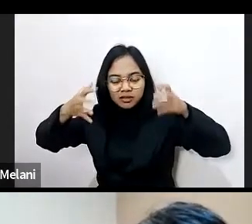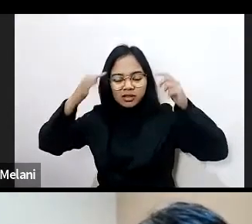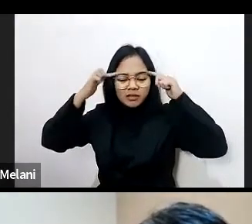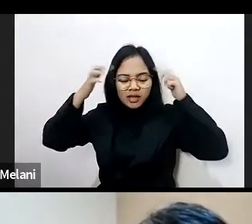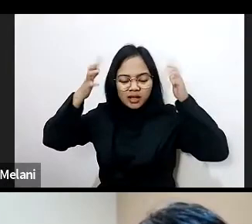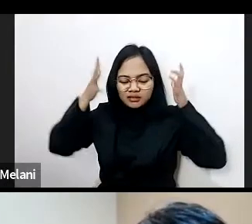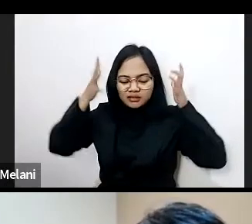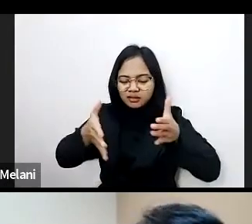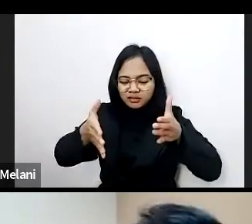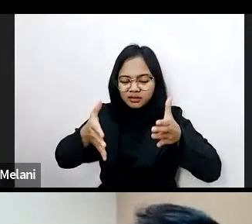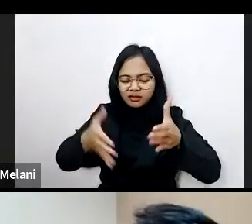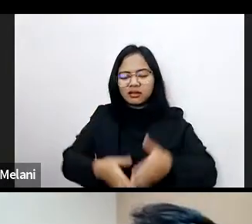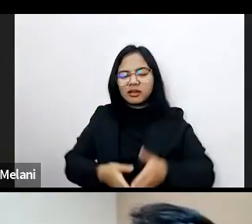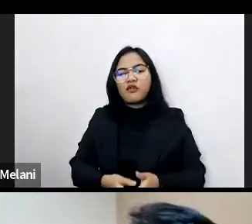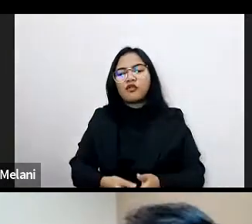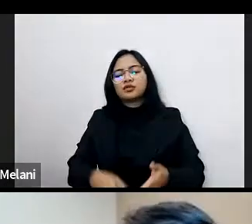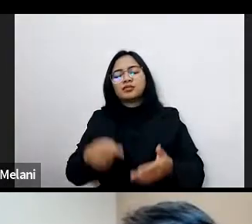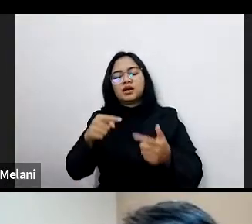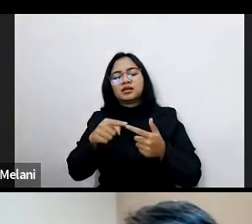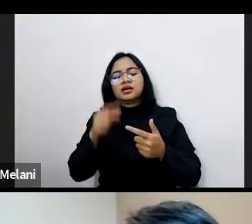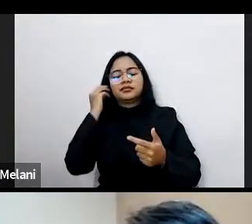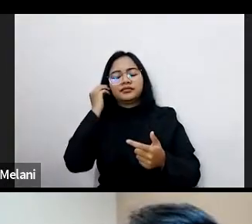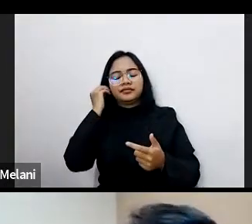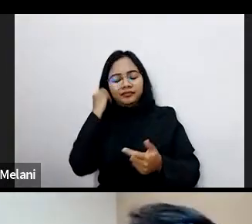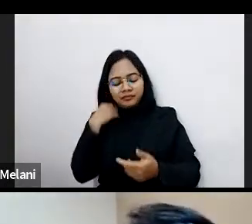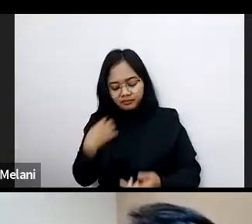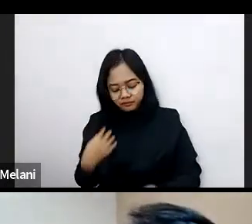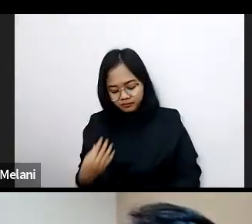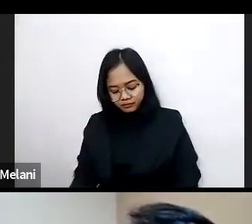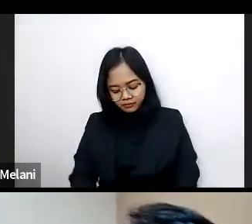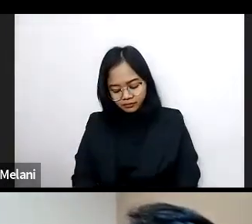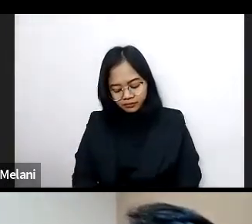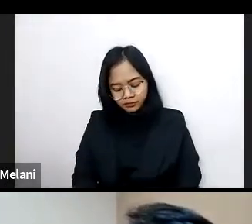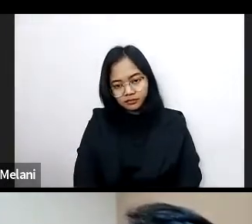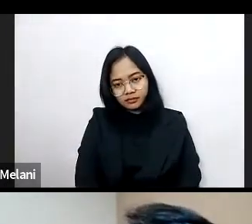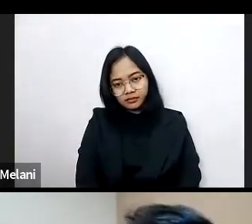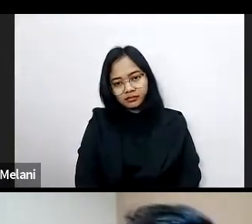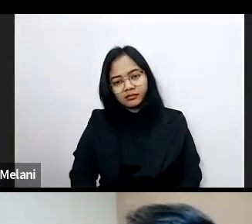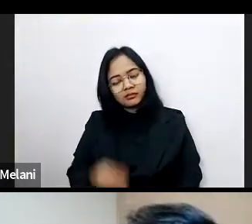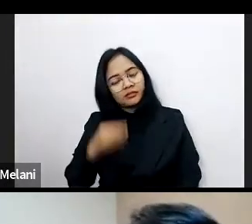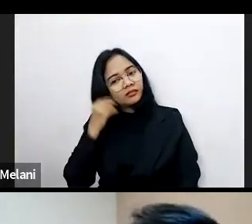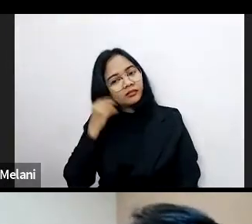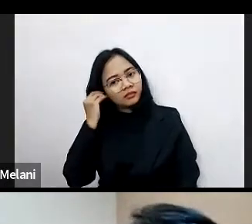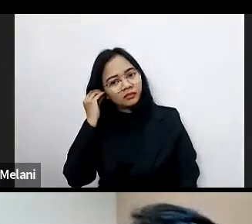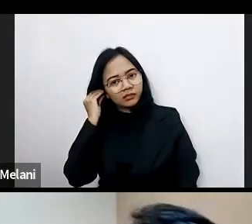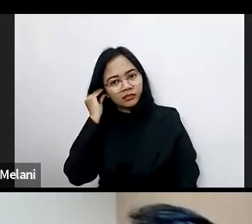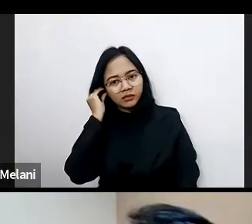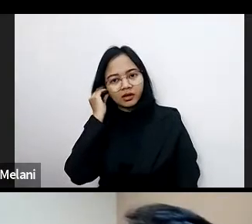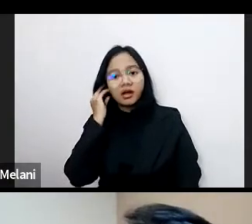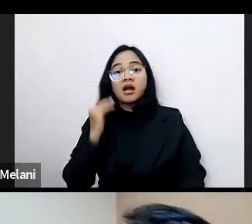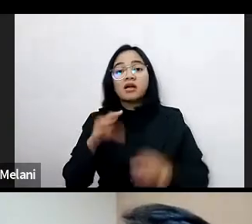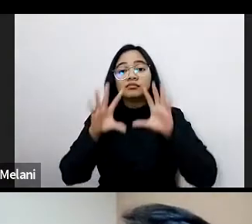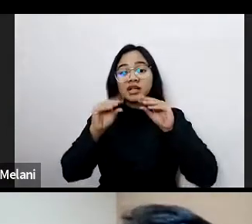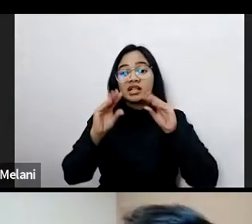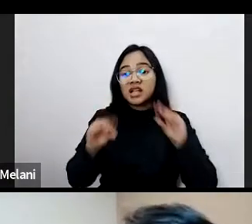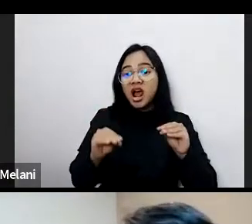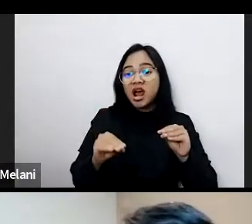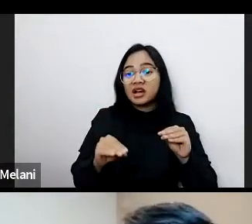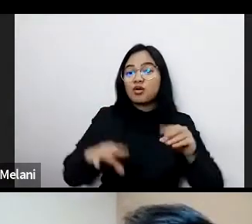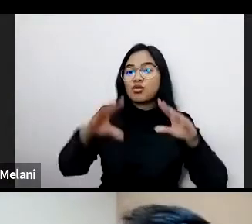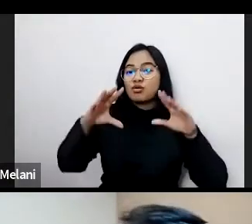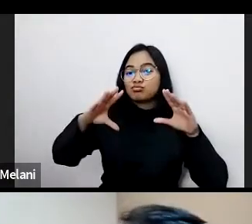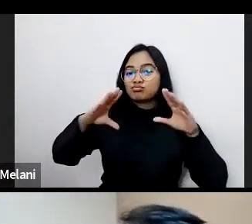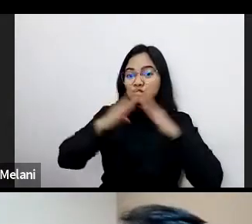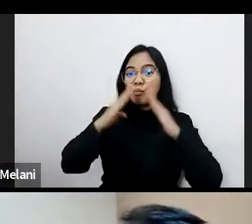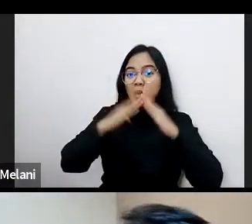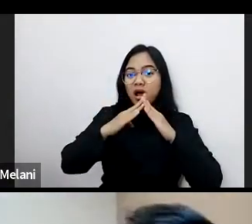bukan menghabiskan, terpaksa harus memilih untuk negosiasinya kalah ya ketika memilih untuk melakukan pekerjaan reproduktif, sehingga